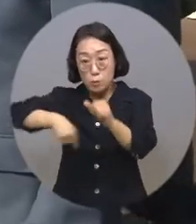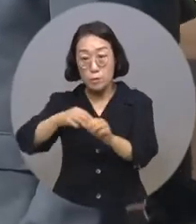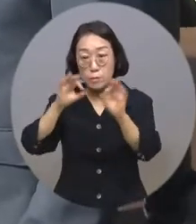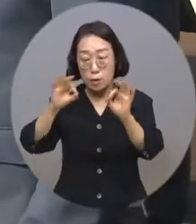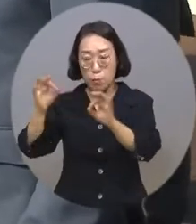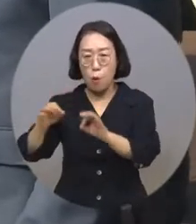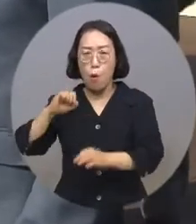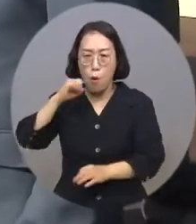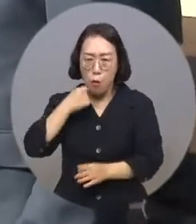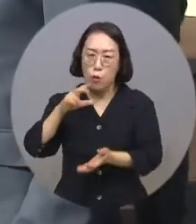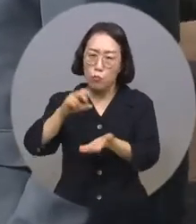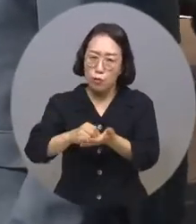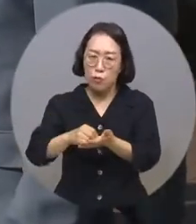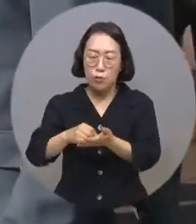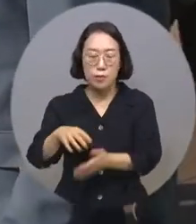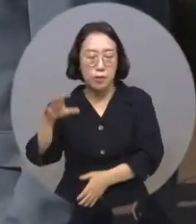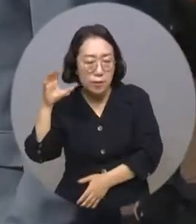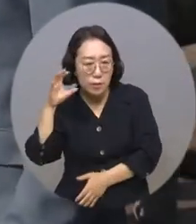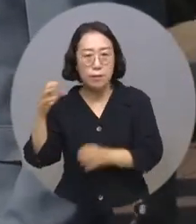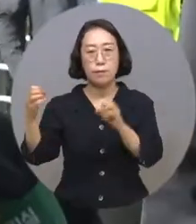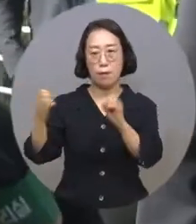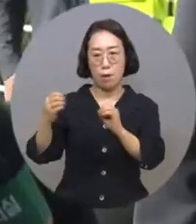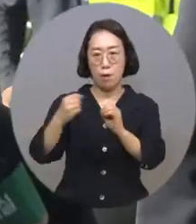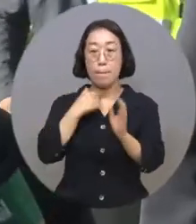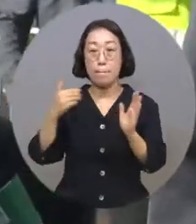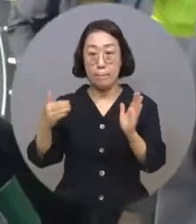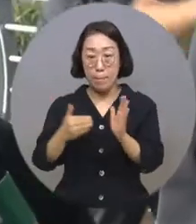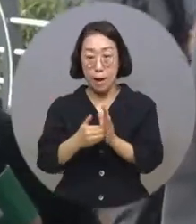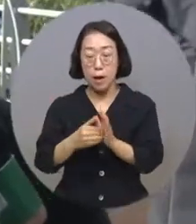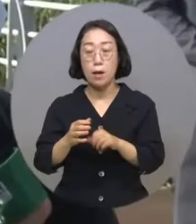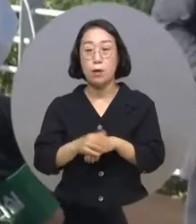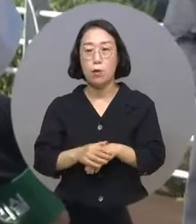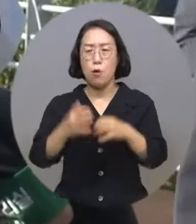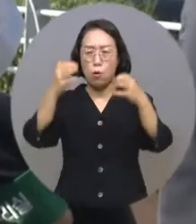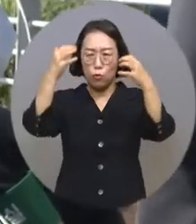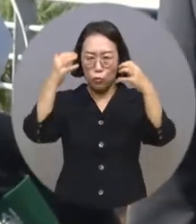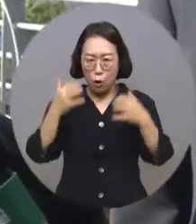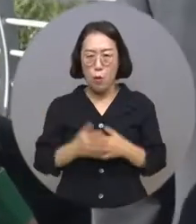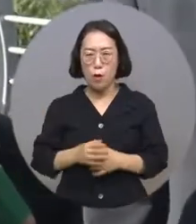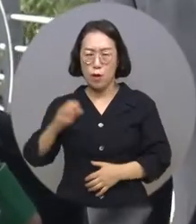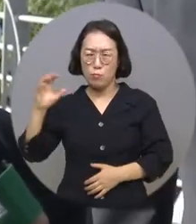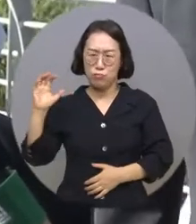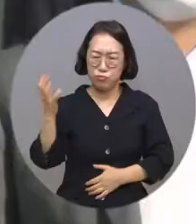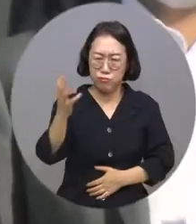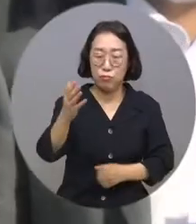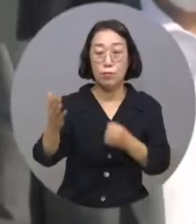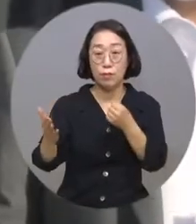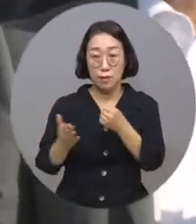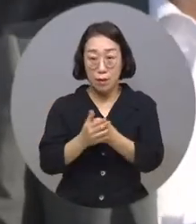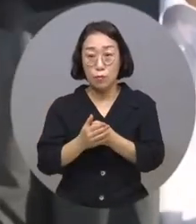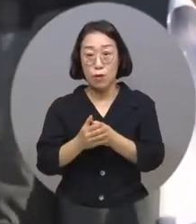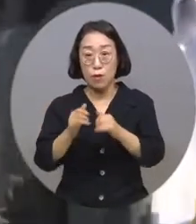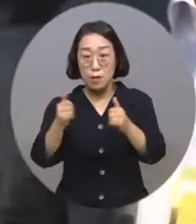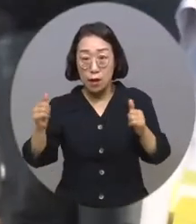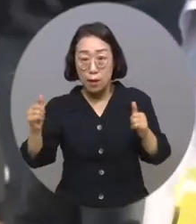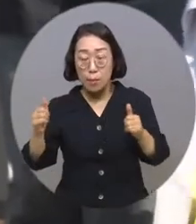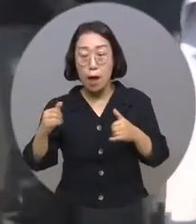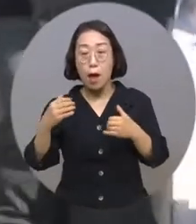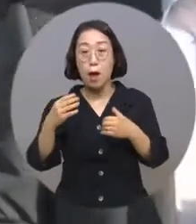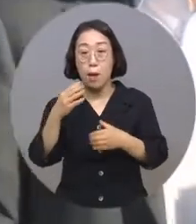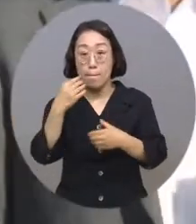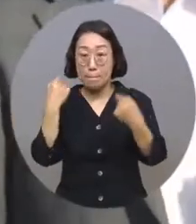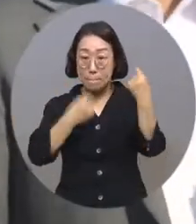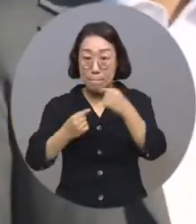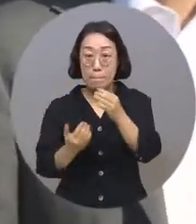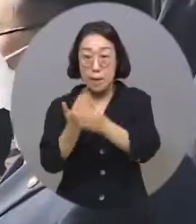애로 상황 등을 정취하는 시간을 가졌으며 본격적인 무더위와 태풍 등으로 인한 인명피해 및 안전사고가